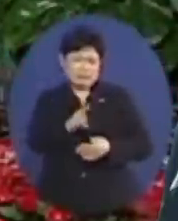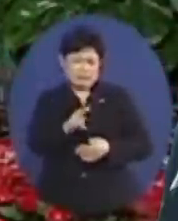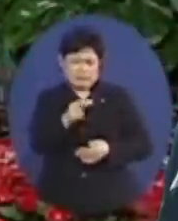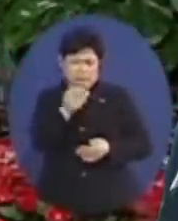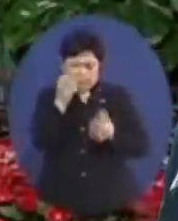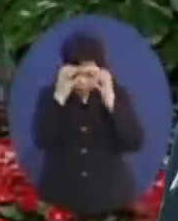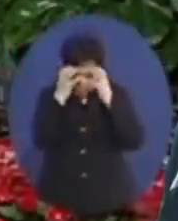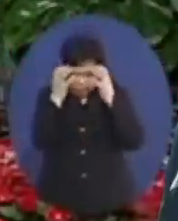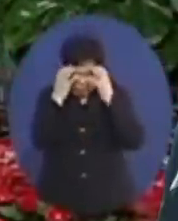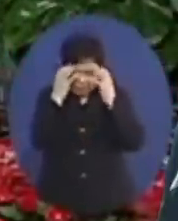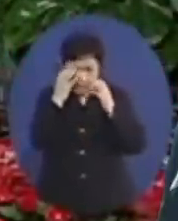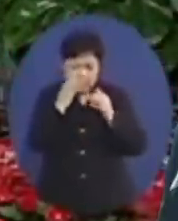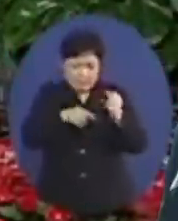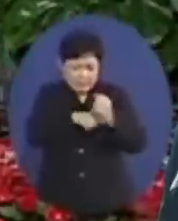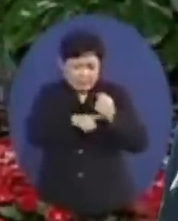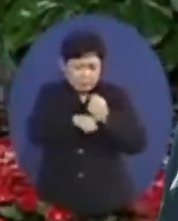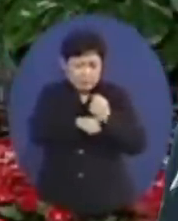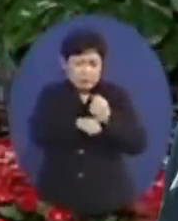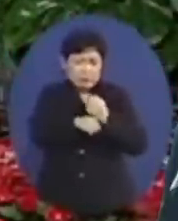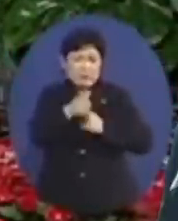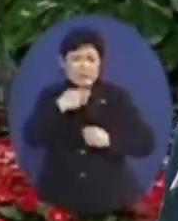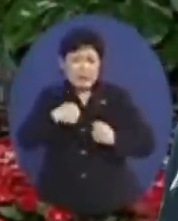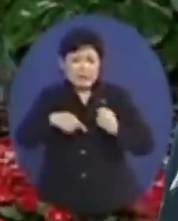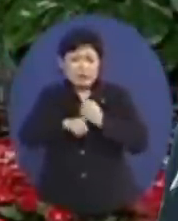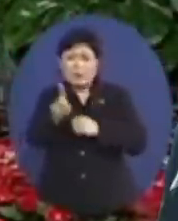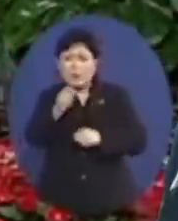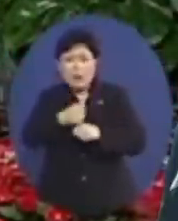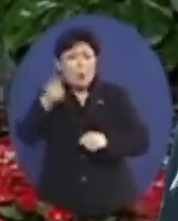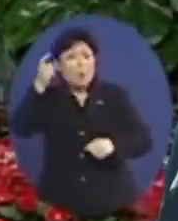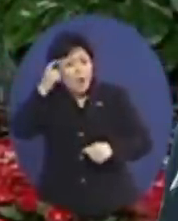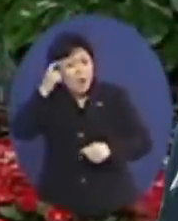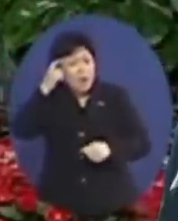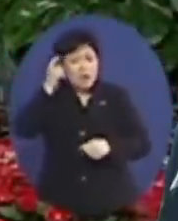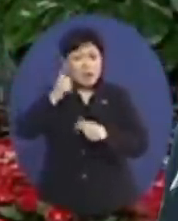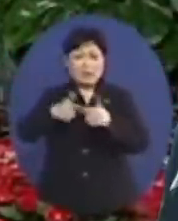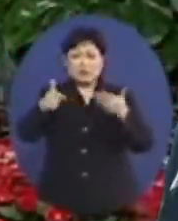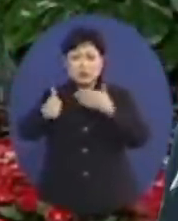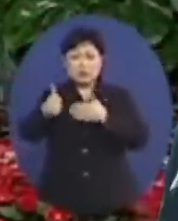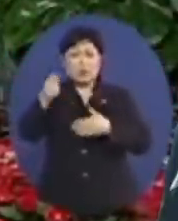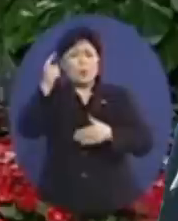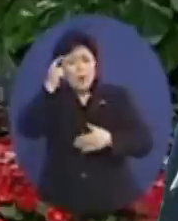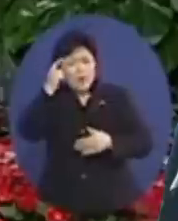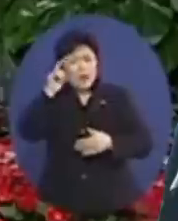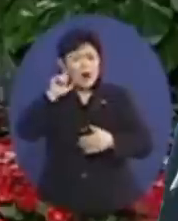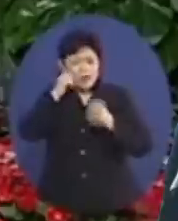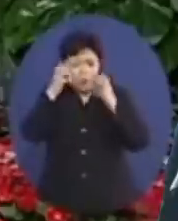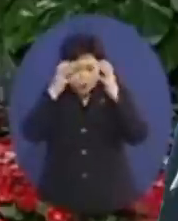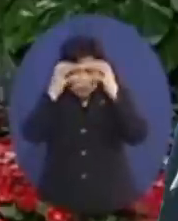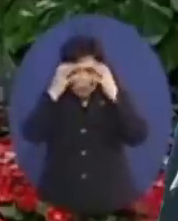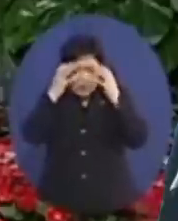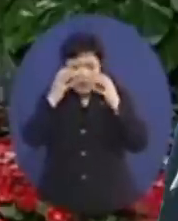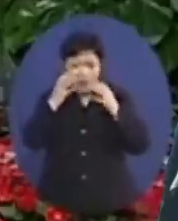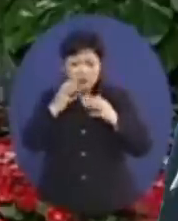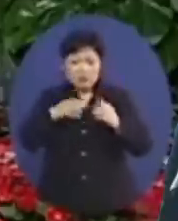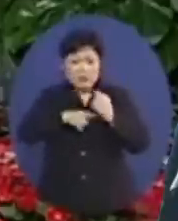끌려갔는데 그 세대 중에는 왜 예수님이 곤욕을 당하고 고통을 당한지